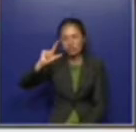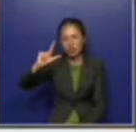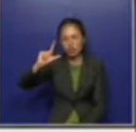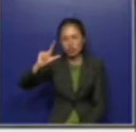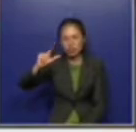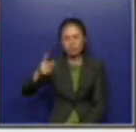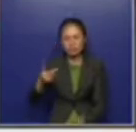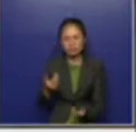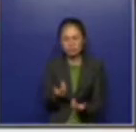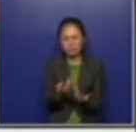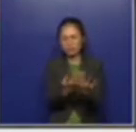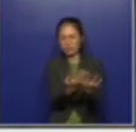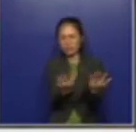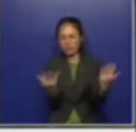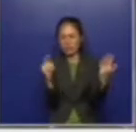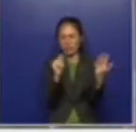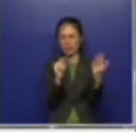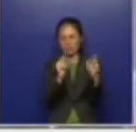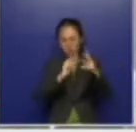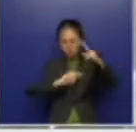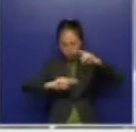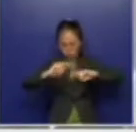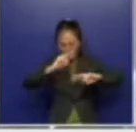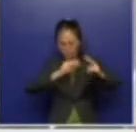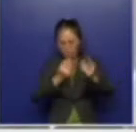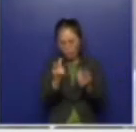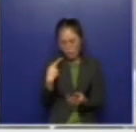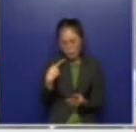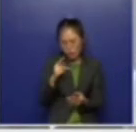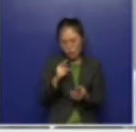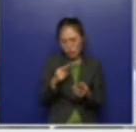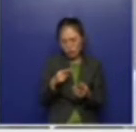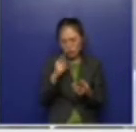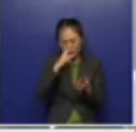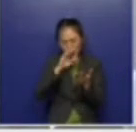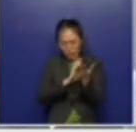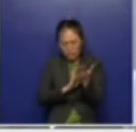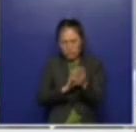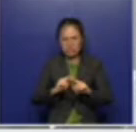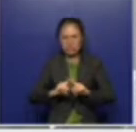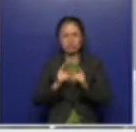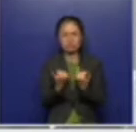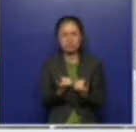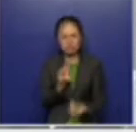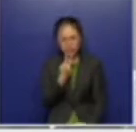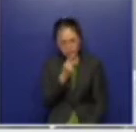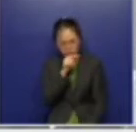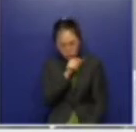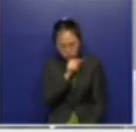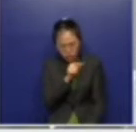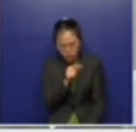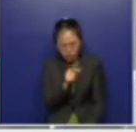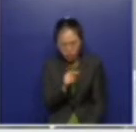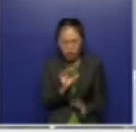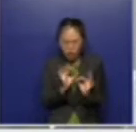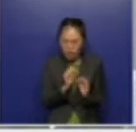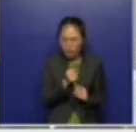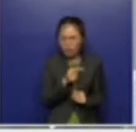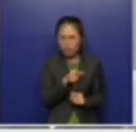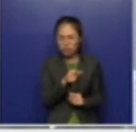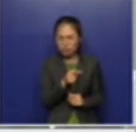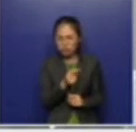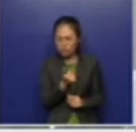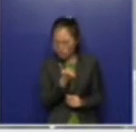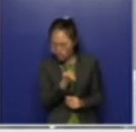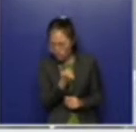ามของผมในฐานะฝ่ายค้านก็คือว่าเราจะให้ความไว้วางใจเขาได้มากน้อยขนาดไหน ถ้าท่านเข้าข้างประชาชนผมยินดีด้วยครับก็จะปรบ